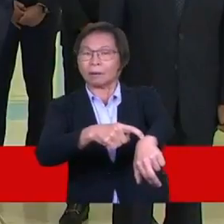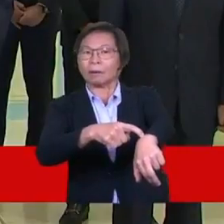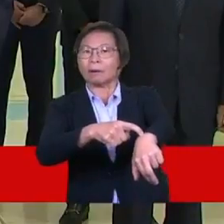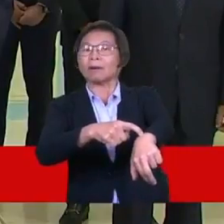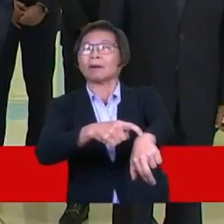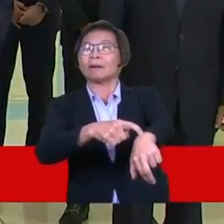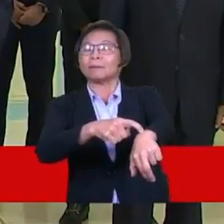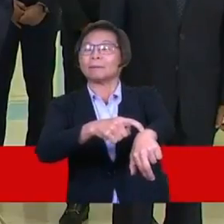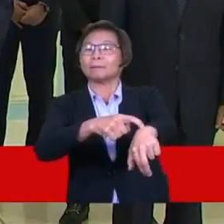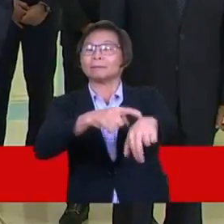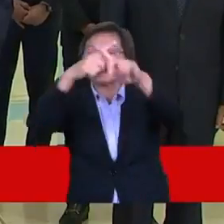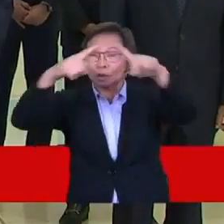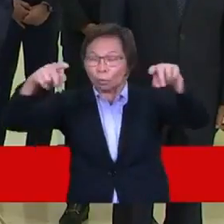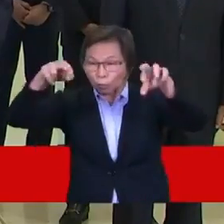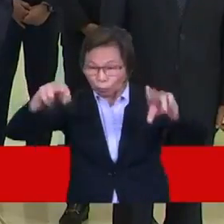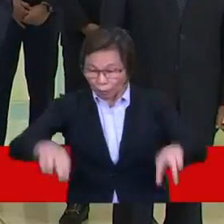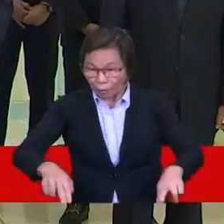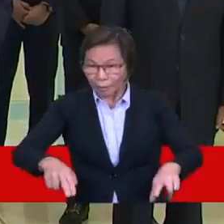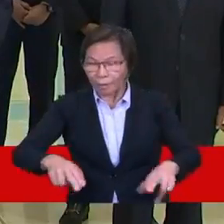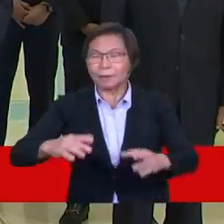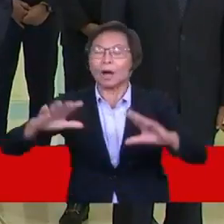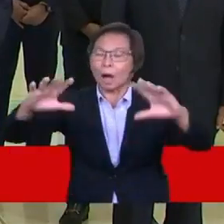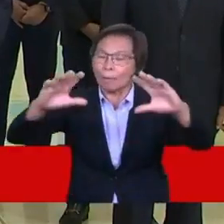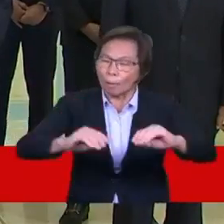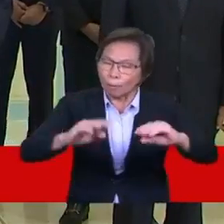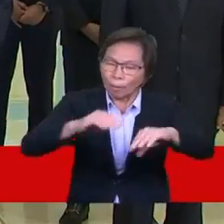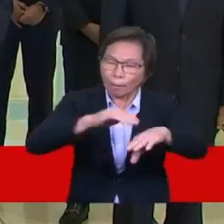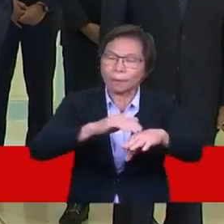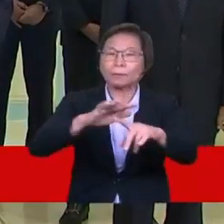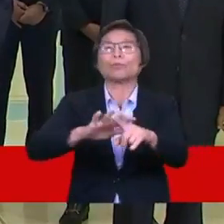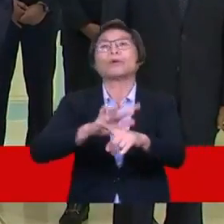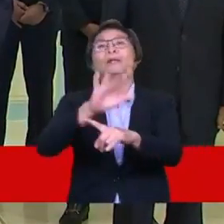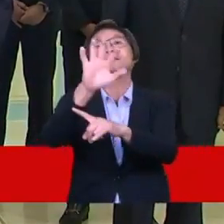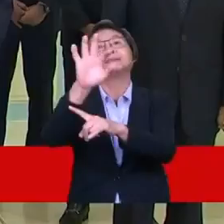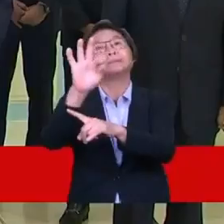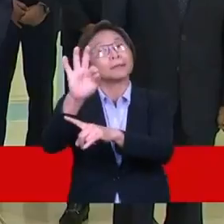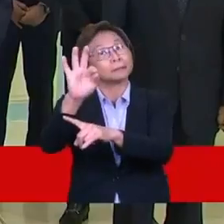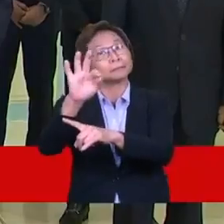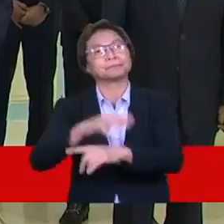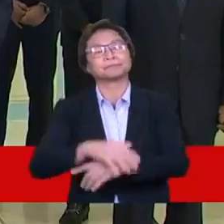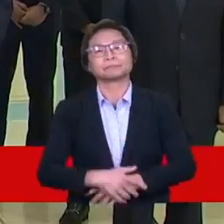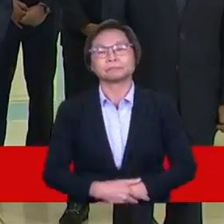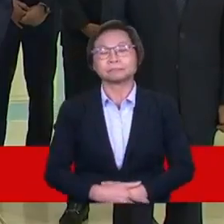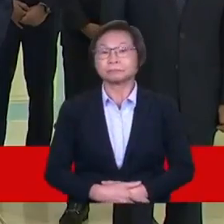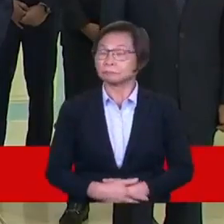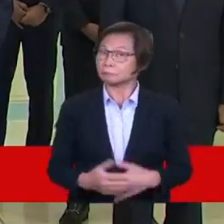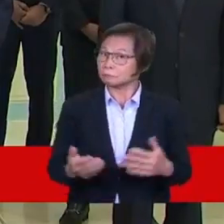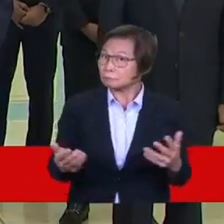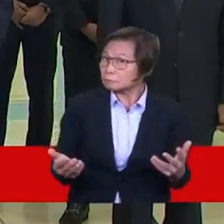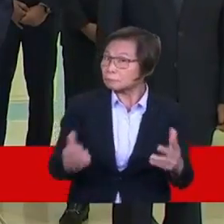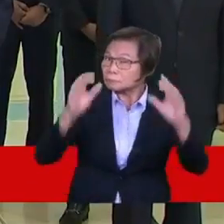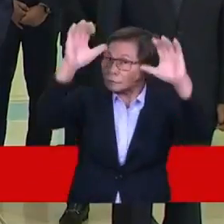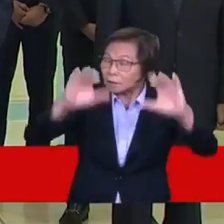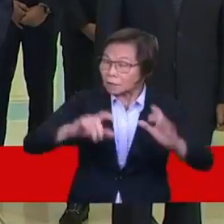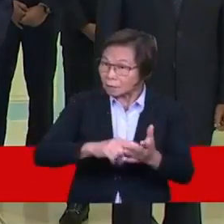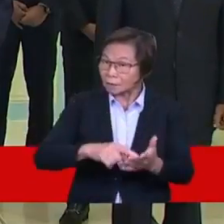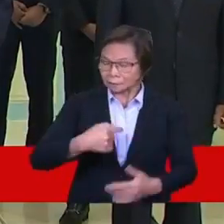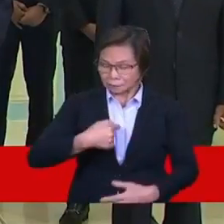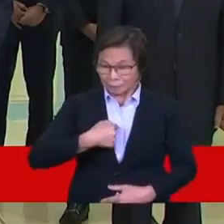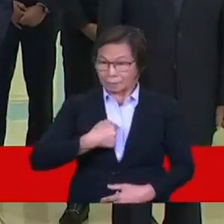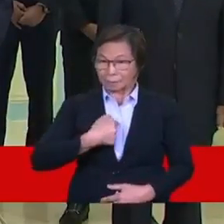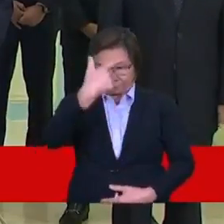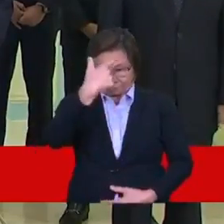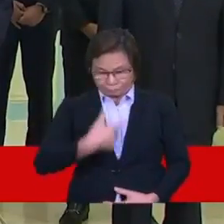bersidang pada bulan September Hai melalui calo ini kedudukan saya sebagai Perdana